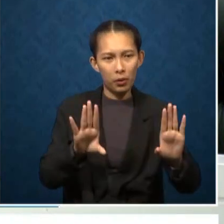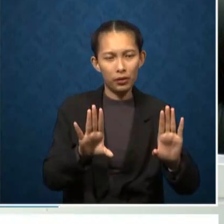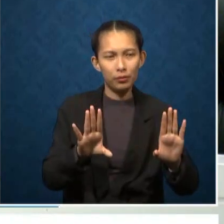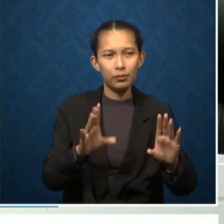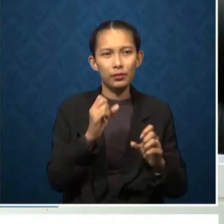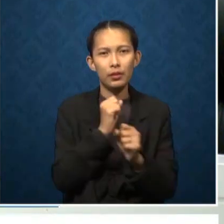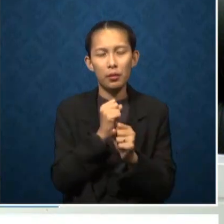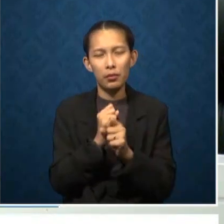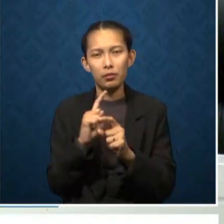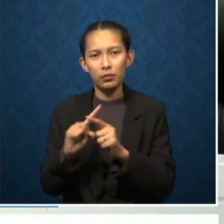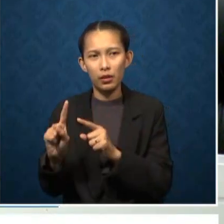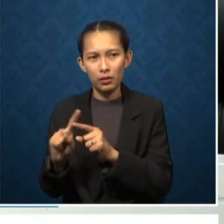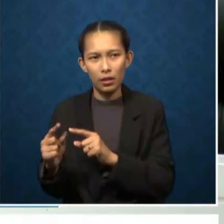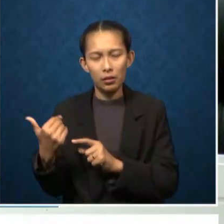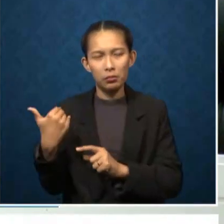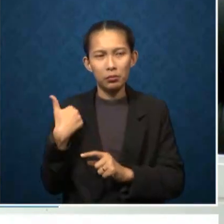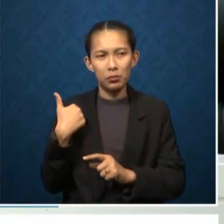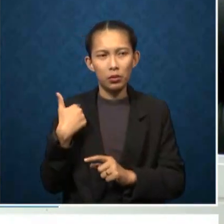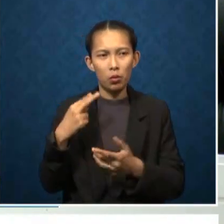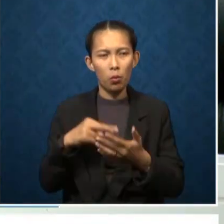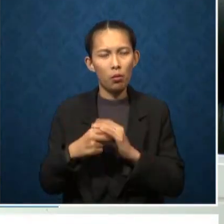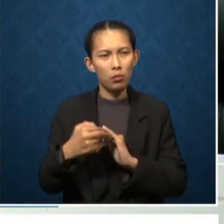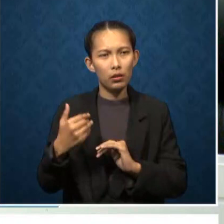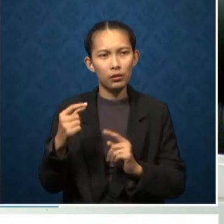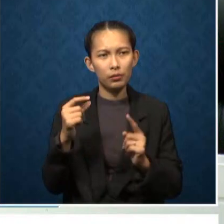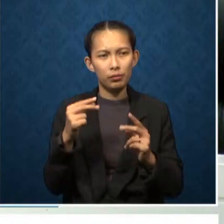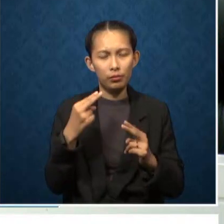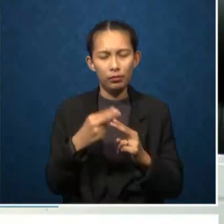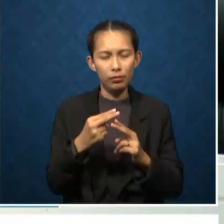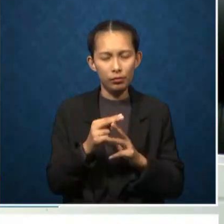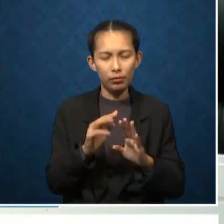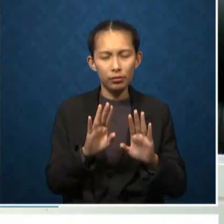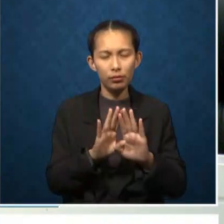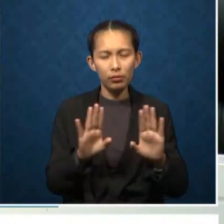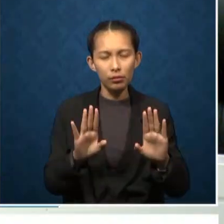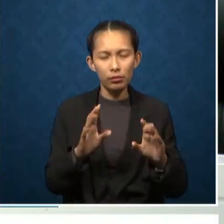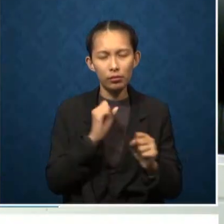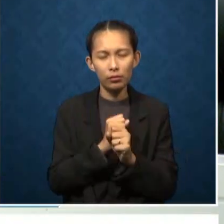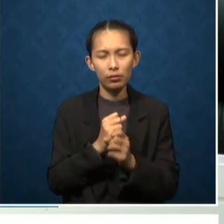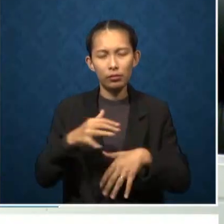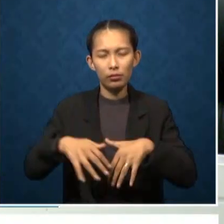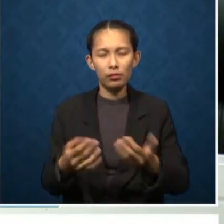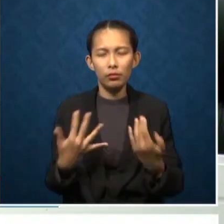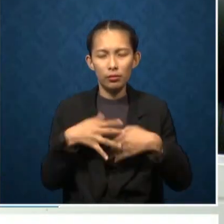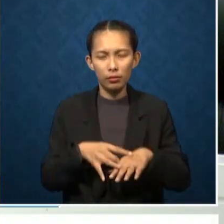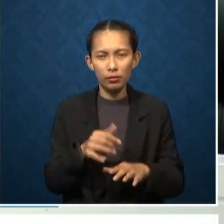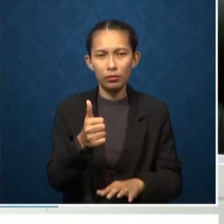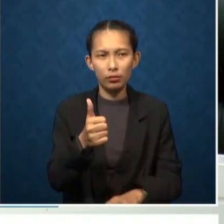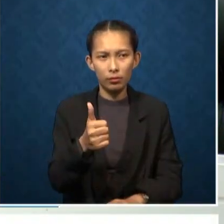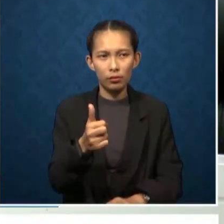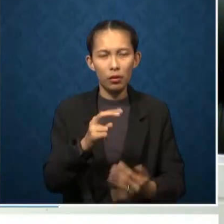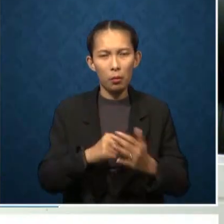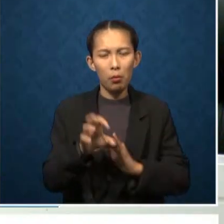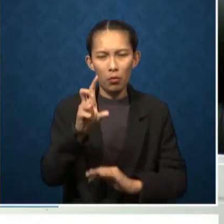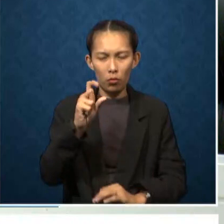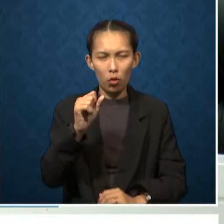ข้ามีส่วนร่วมอย่างมีความหมายที่เราเรียกว่าโมเดลว่า Open Government and Meaningful Participation นะคะเราได้มีการทดลอง